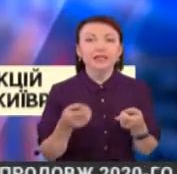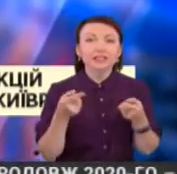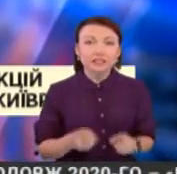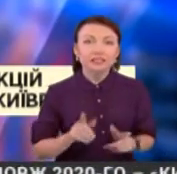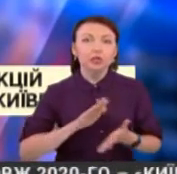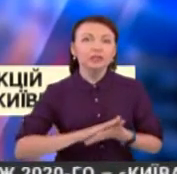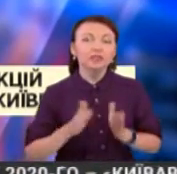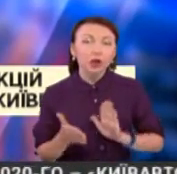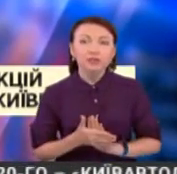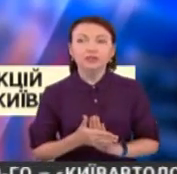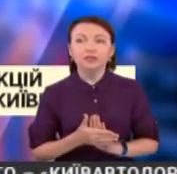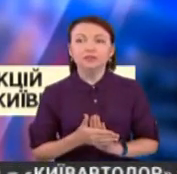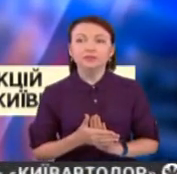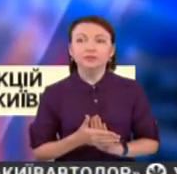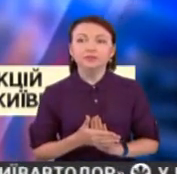ситуація з